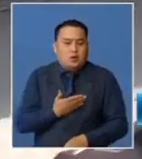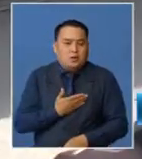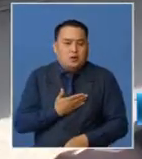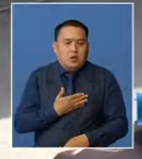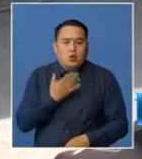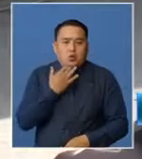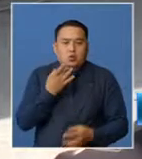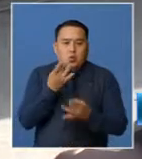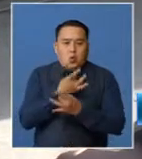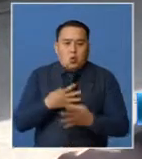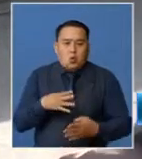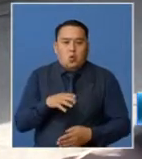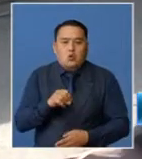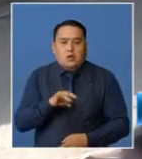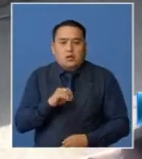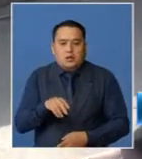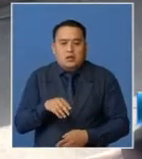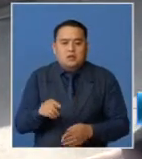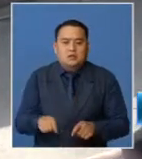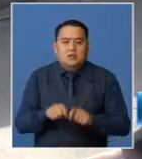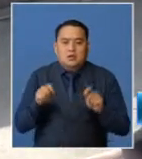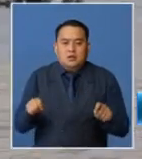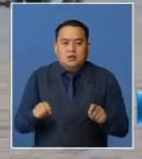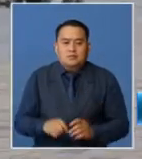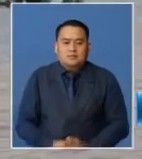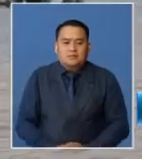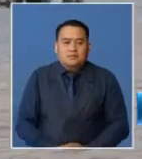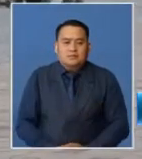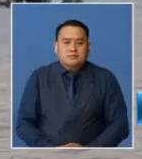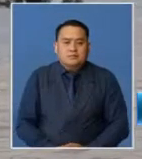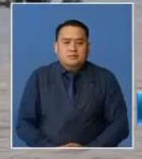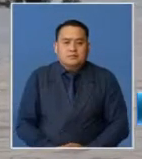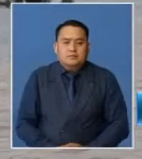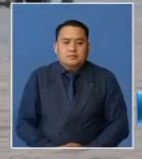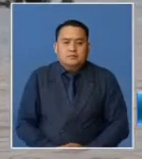ұлт мәдениетіне Құлагердей дүниені әкелді. Құлагерді көп айтады,